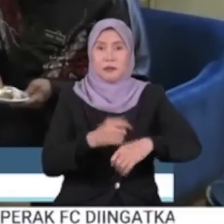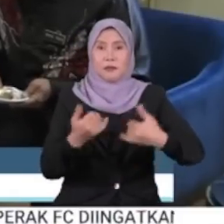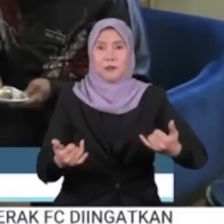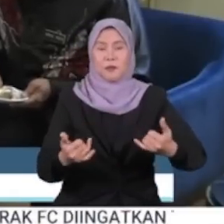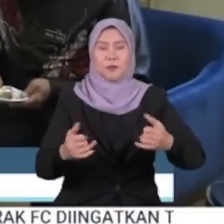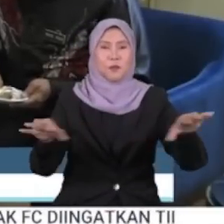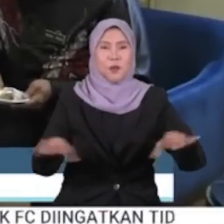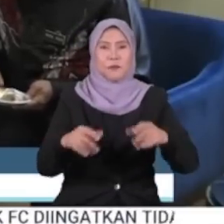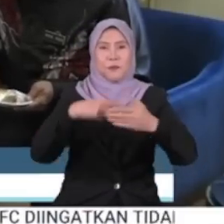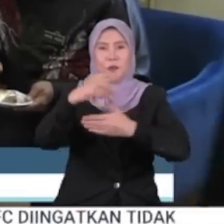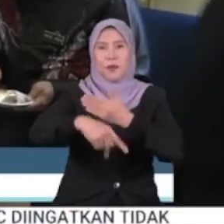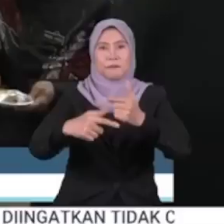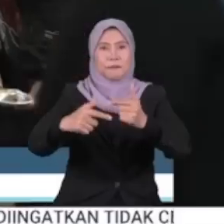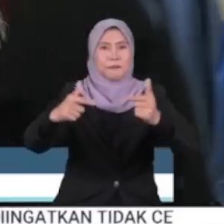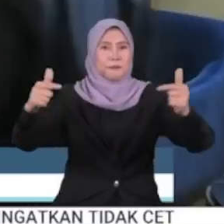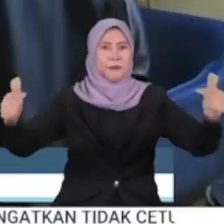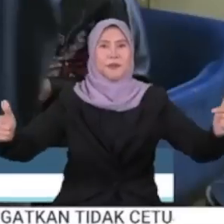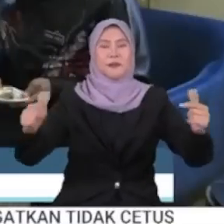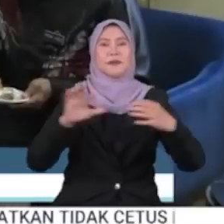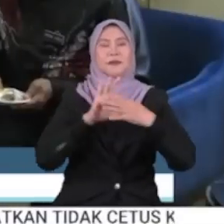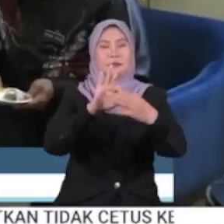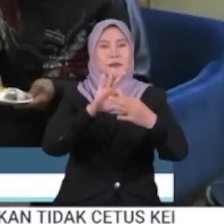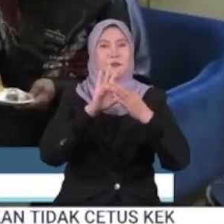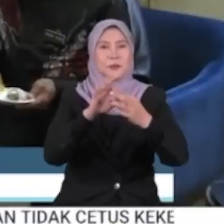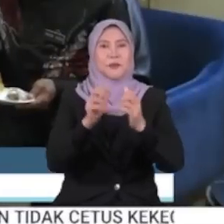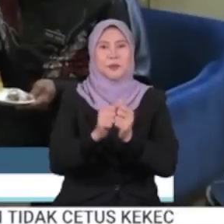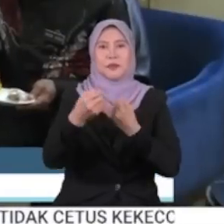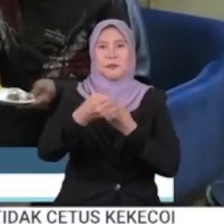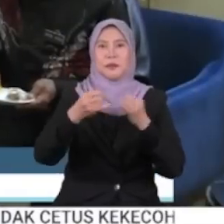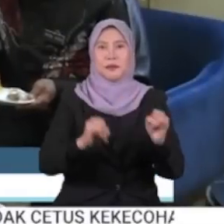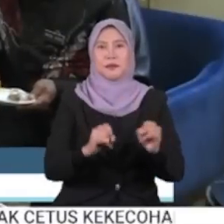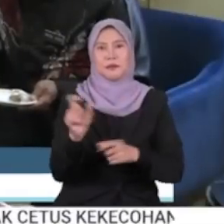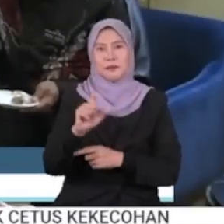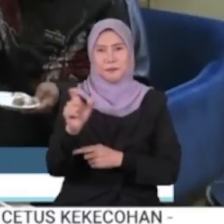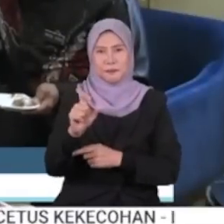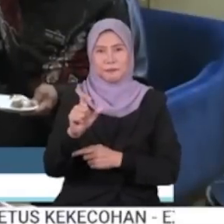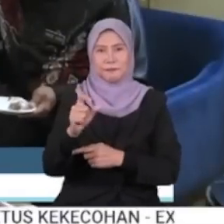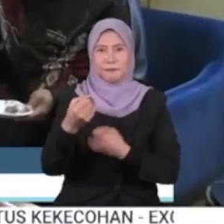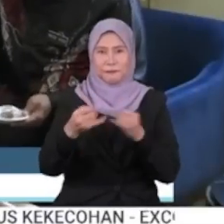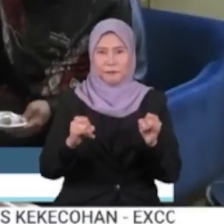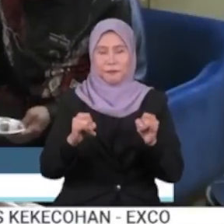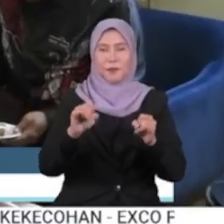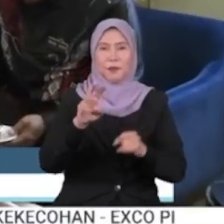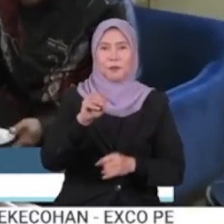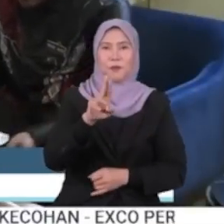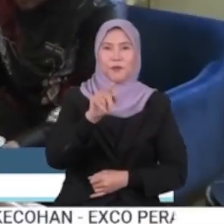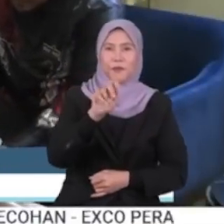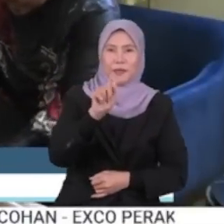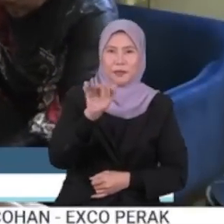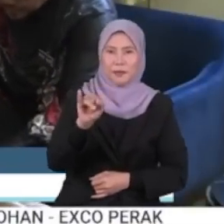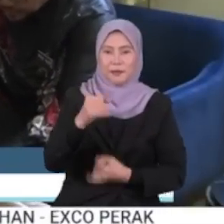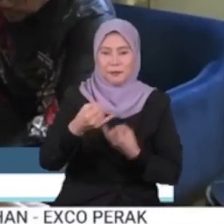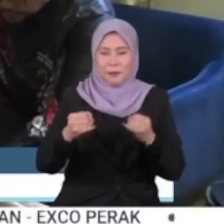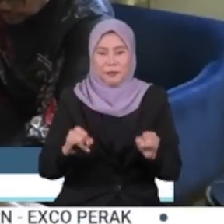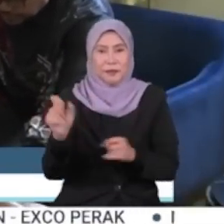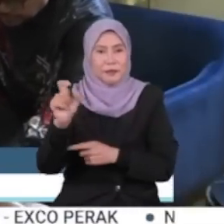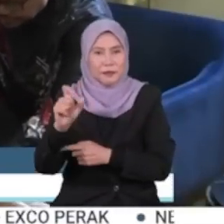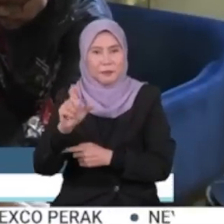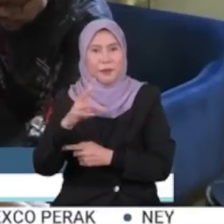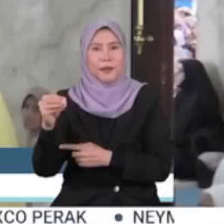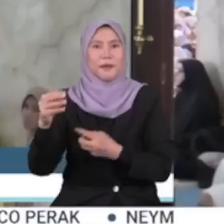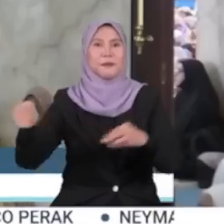untuk buat skala yang lebih besar. Saya berkolaborasi dengan jabatan-jabatan agama Islam, mufti dan juga majlis agama dan juga